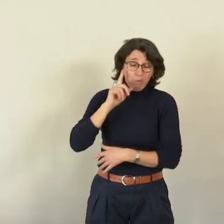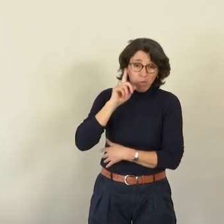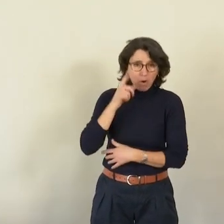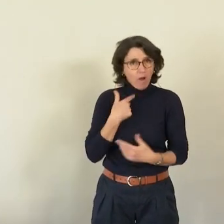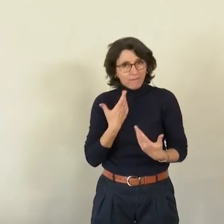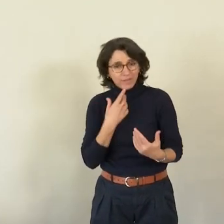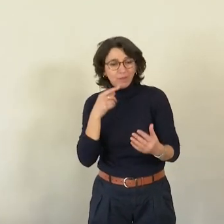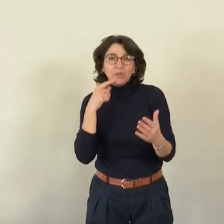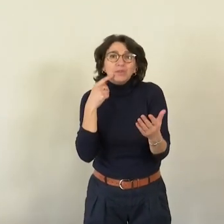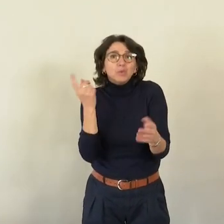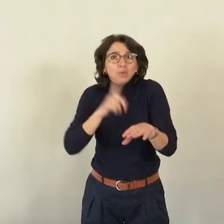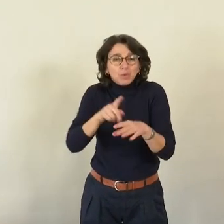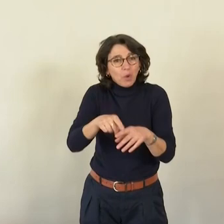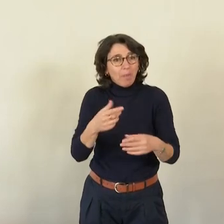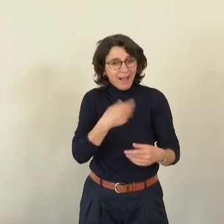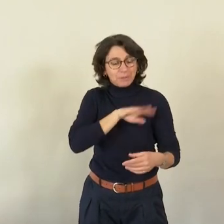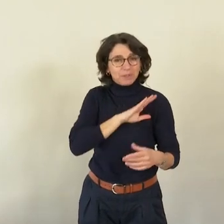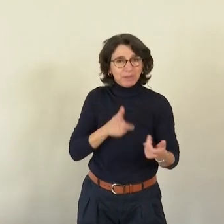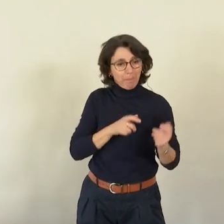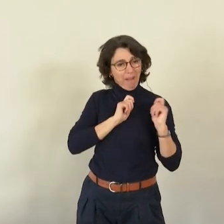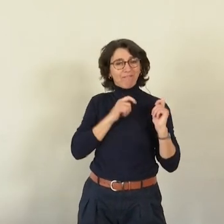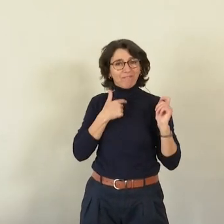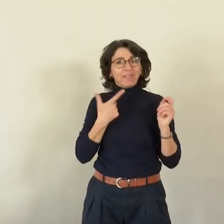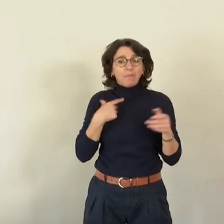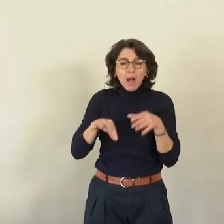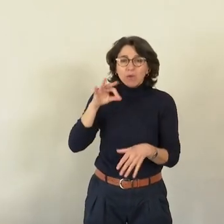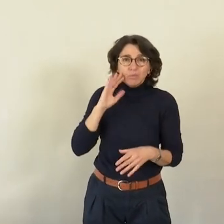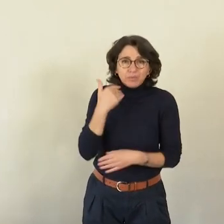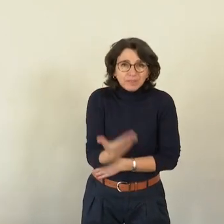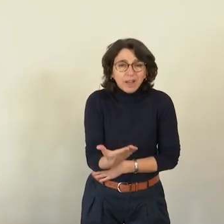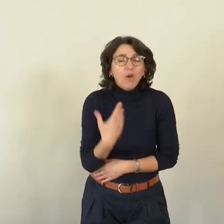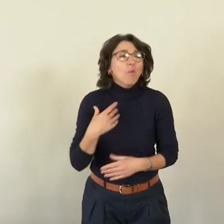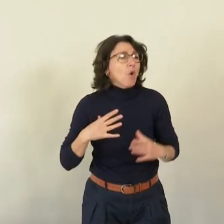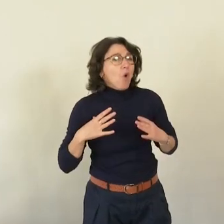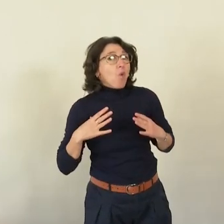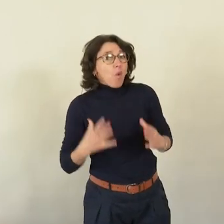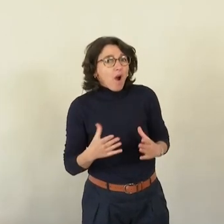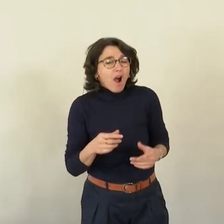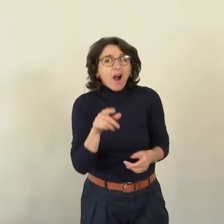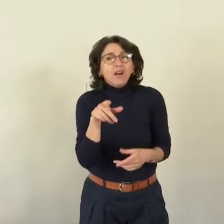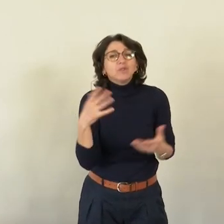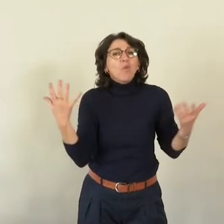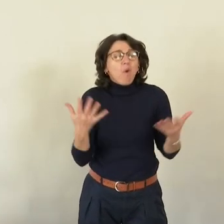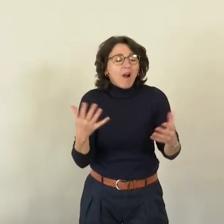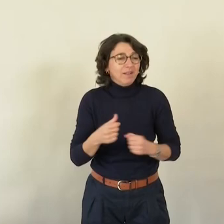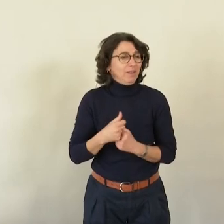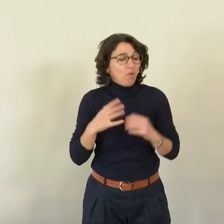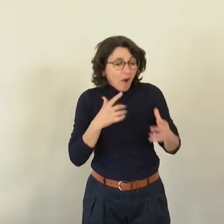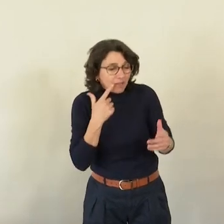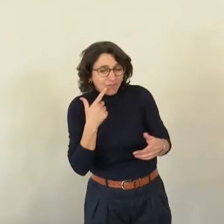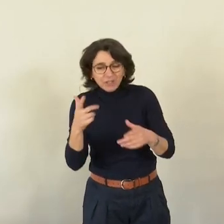vous êtes élu parce que le courage c'est pas de s'associer à des à des entreprises dont on est sûr qu'elles vont